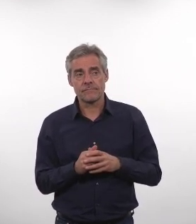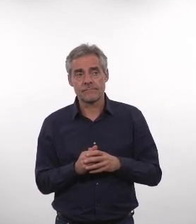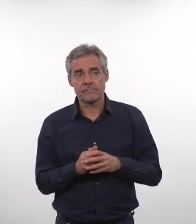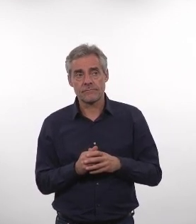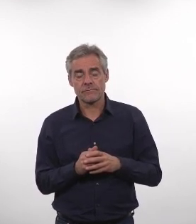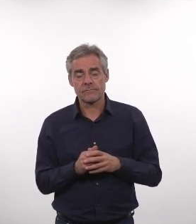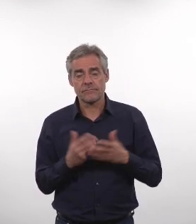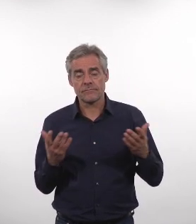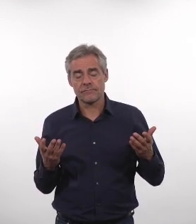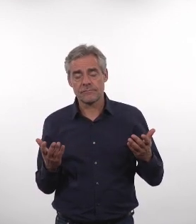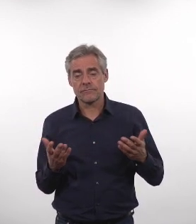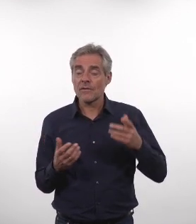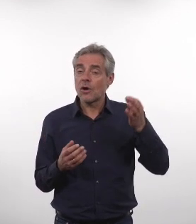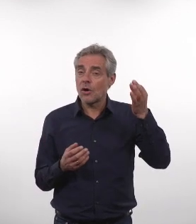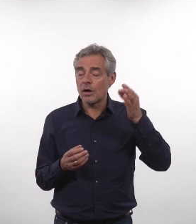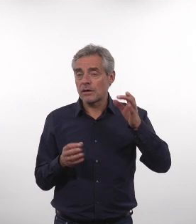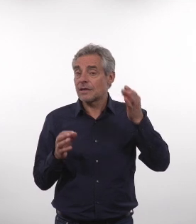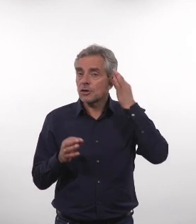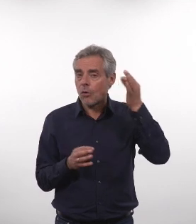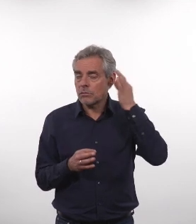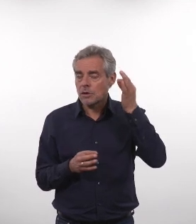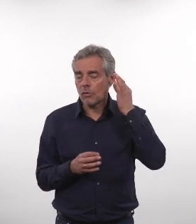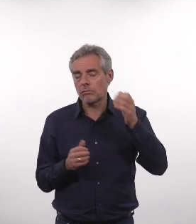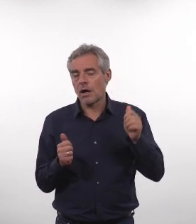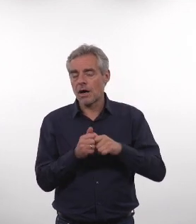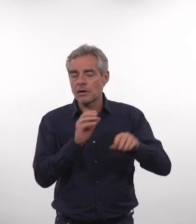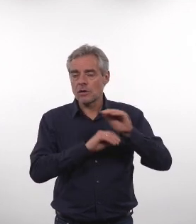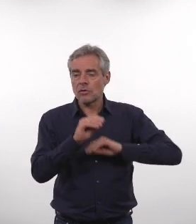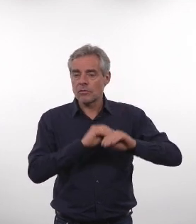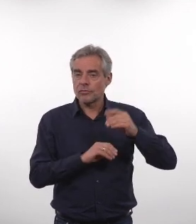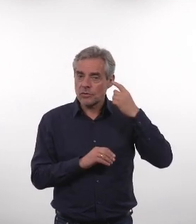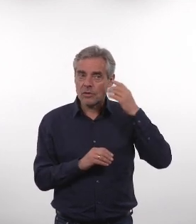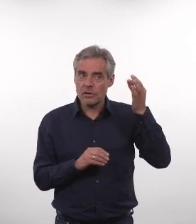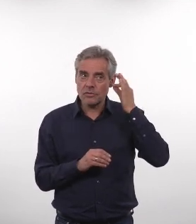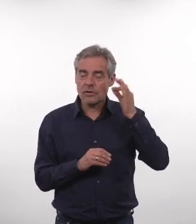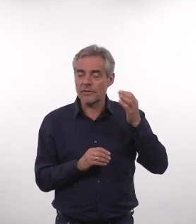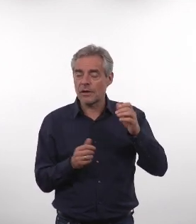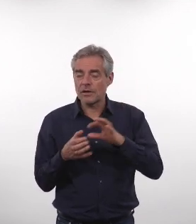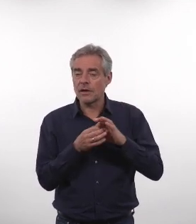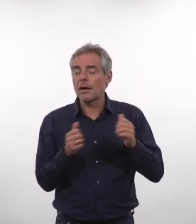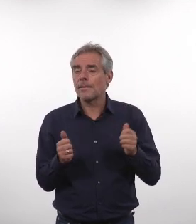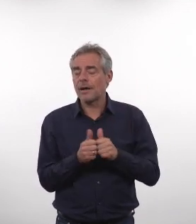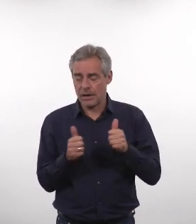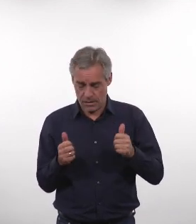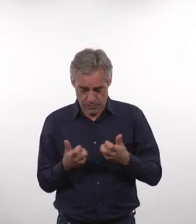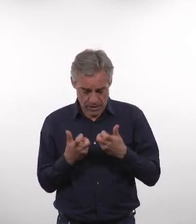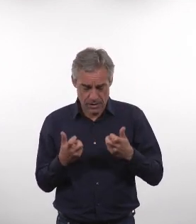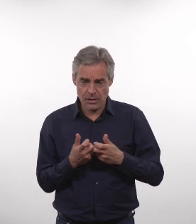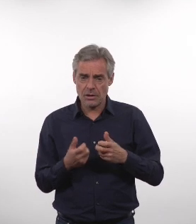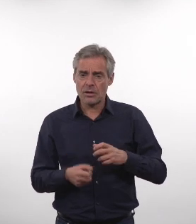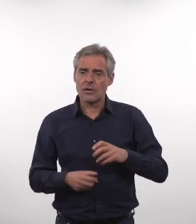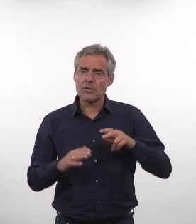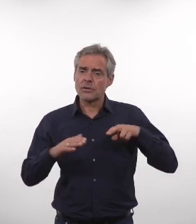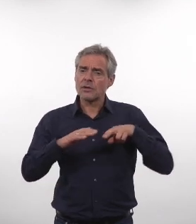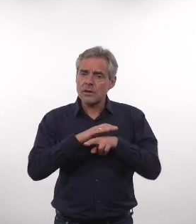une banque de données auditive pour les soins qui auraient des sons associés, comme par exemple le scanner ou des